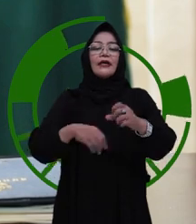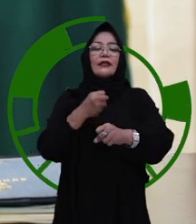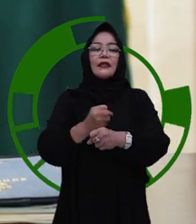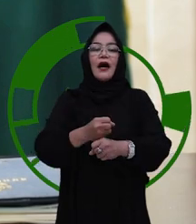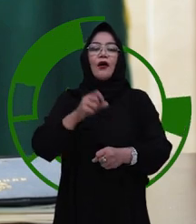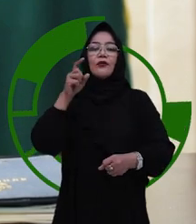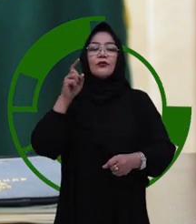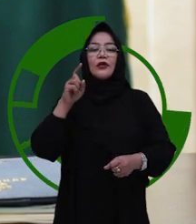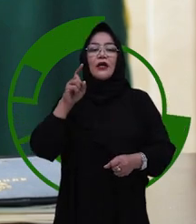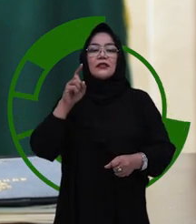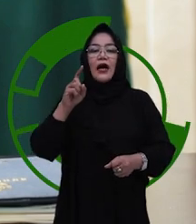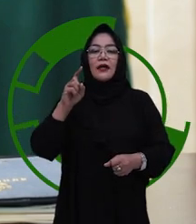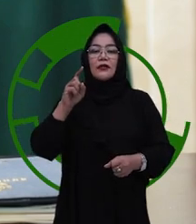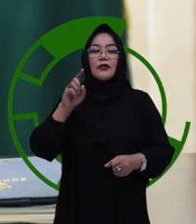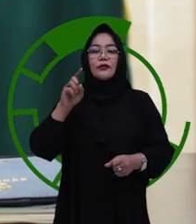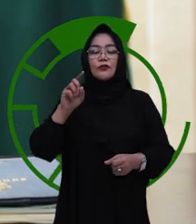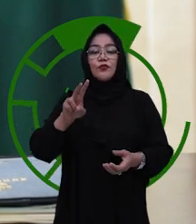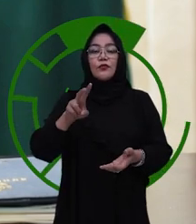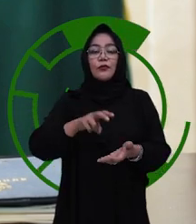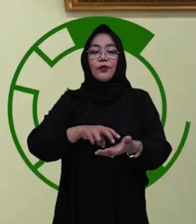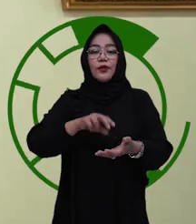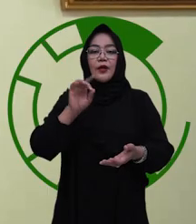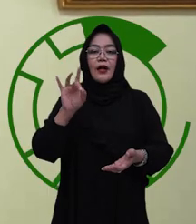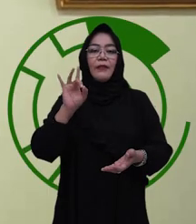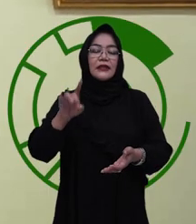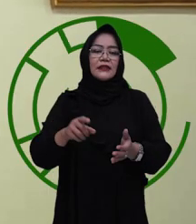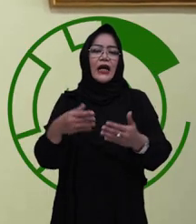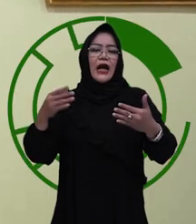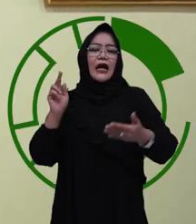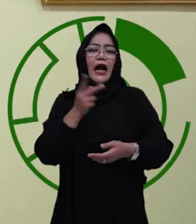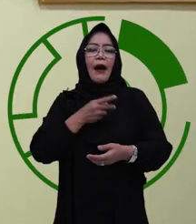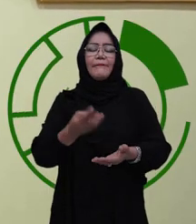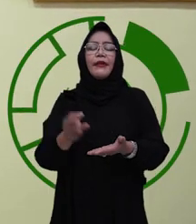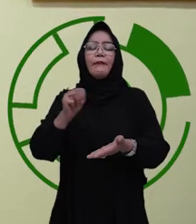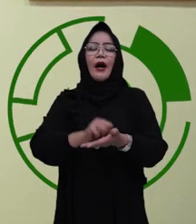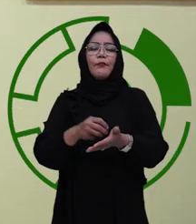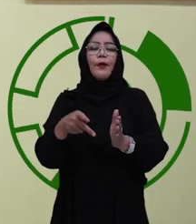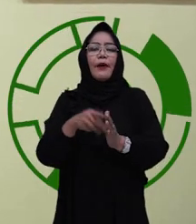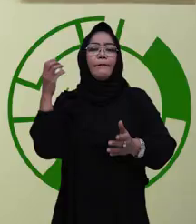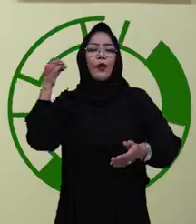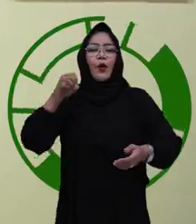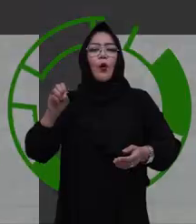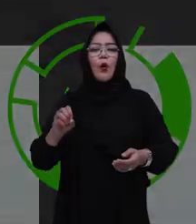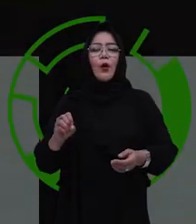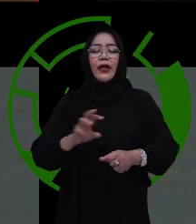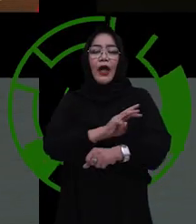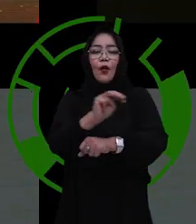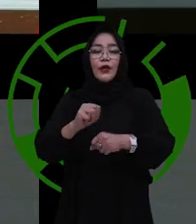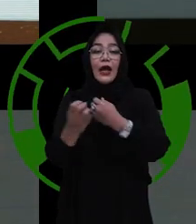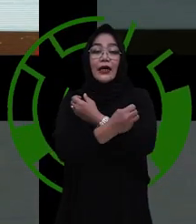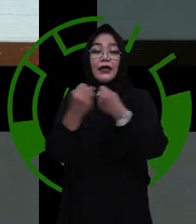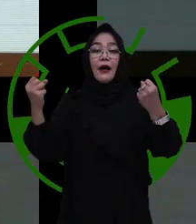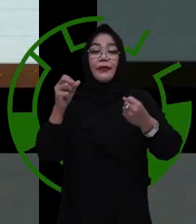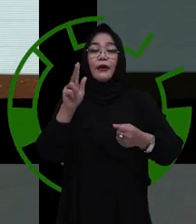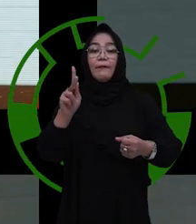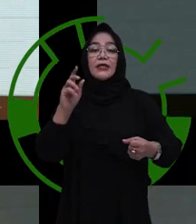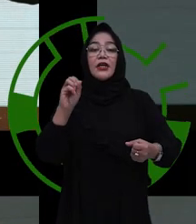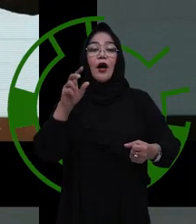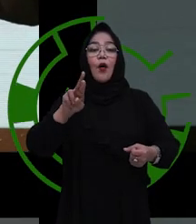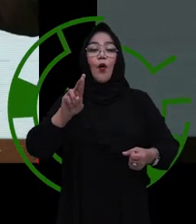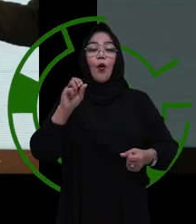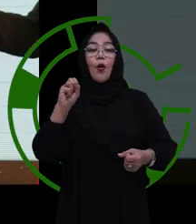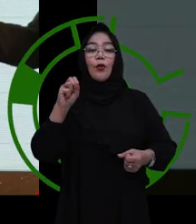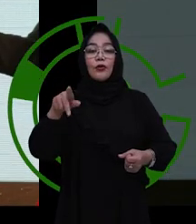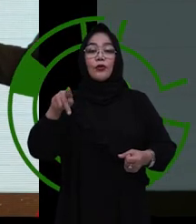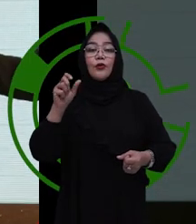mampu memperoleh predikat Wilayah Bebas Korupsi atau WBK dari